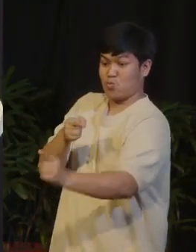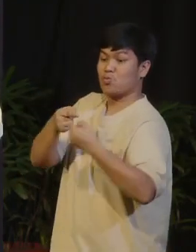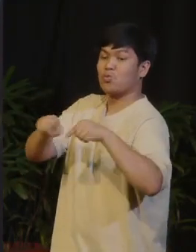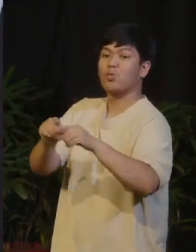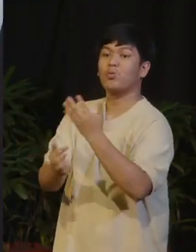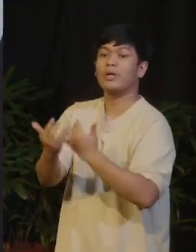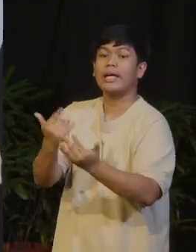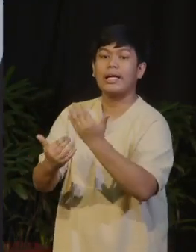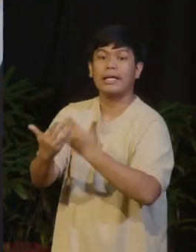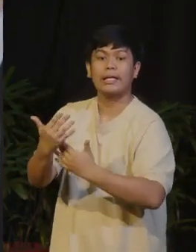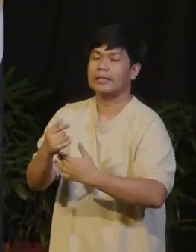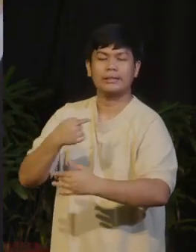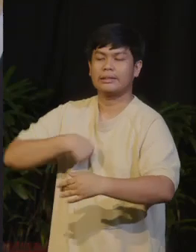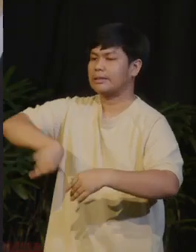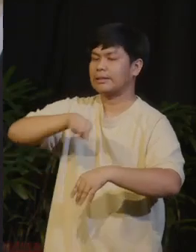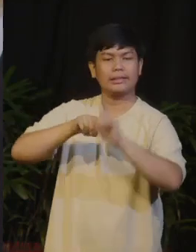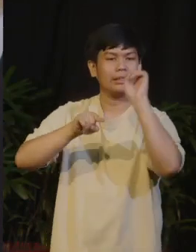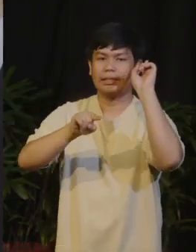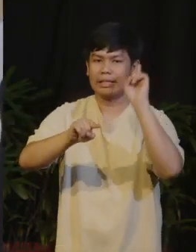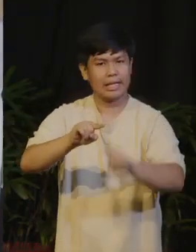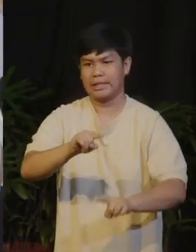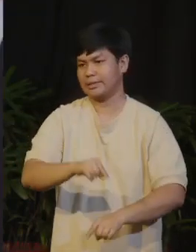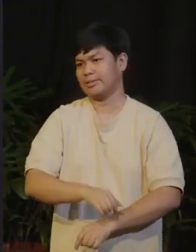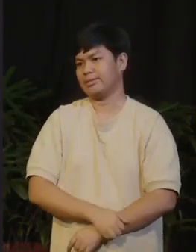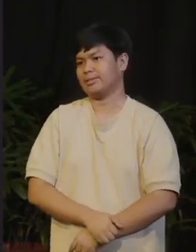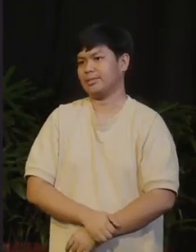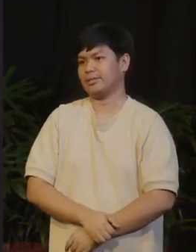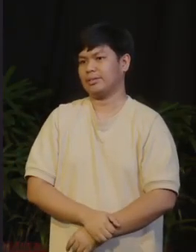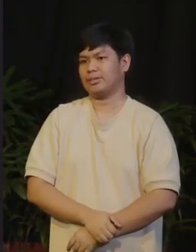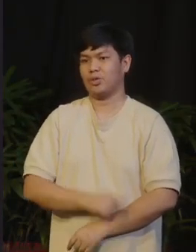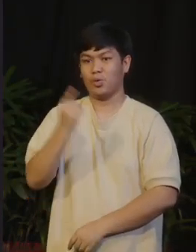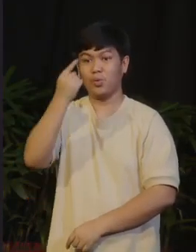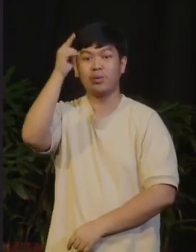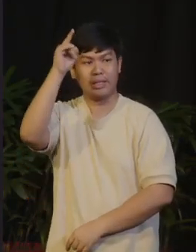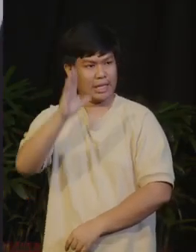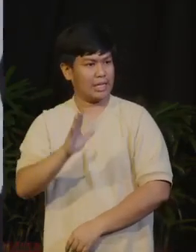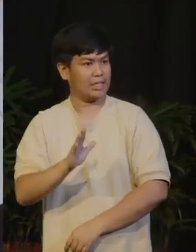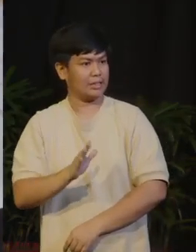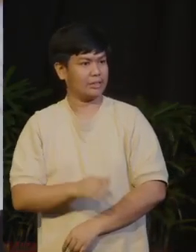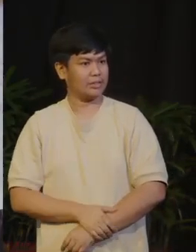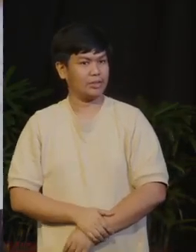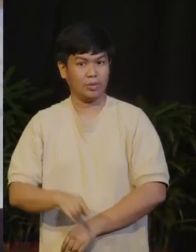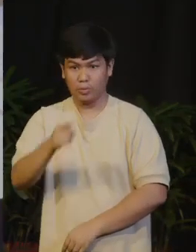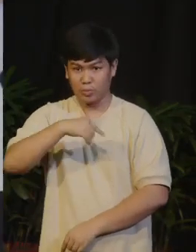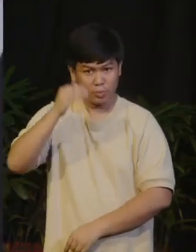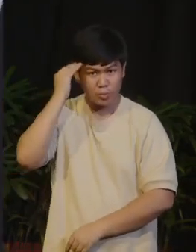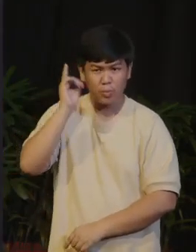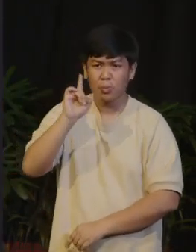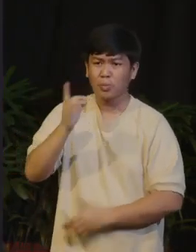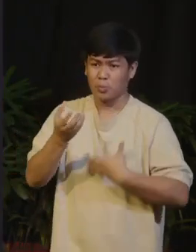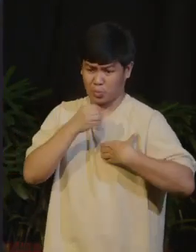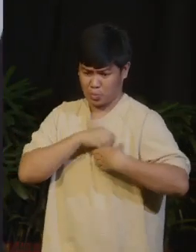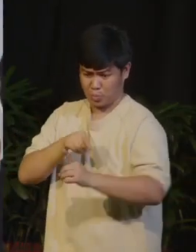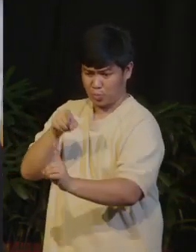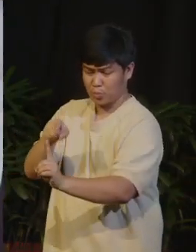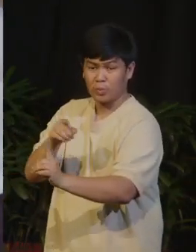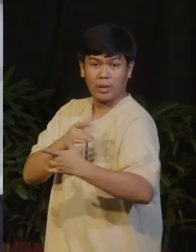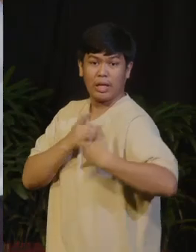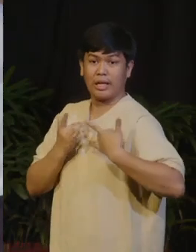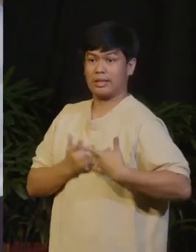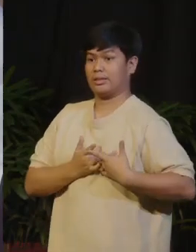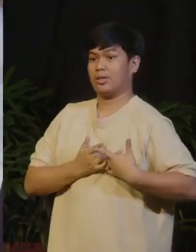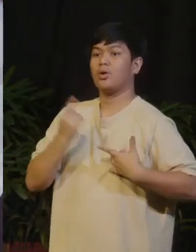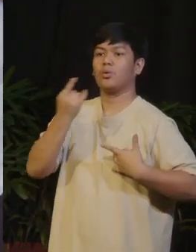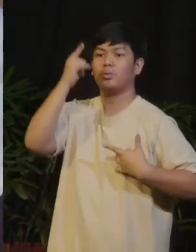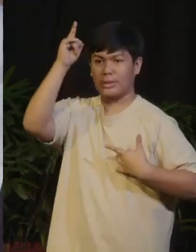impyerno. Hindi tayo pwede mag-judge na ganyan. Hindi natin nakikita ang puso ng ating mga kapatid. Tanging Diyos lamang ang